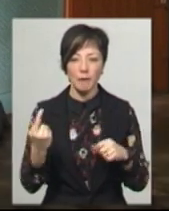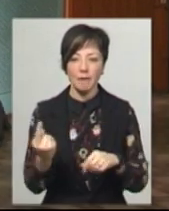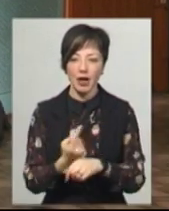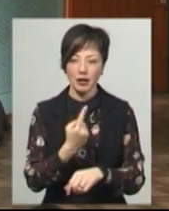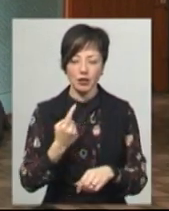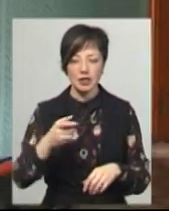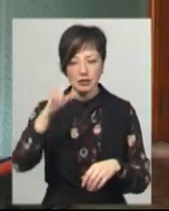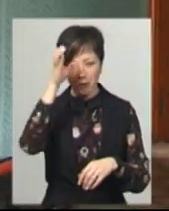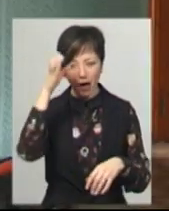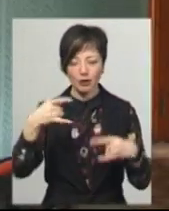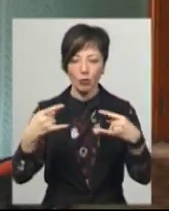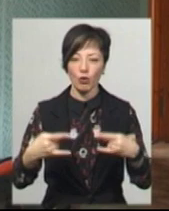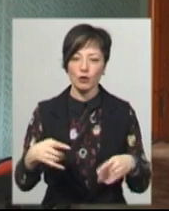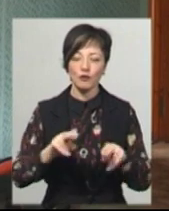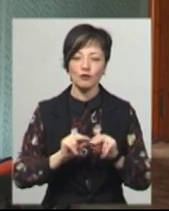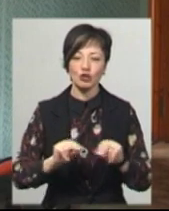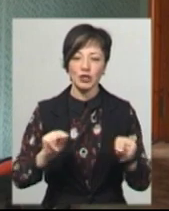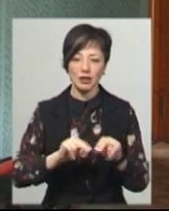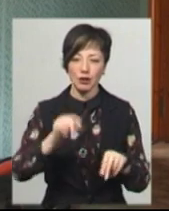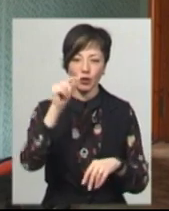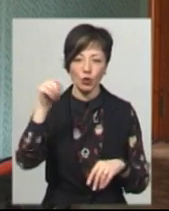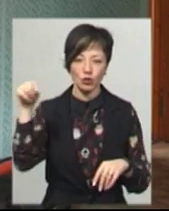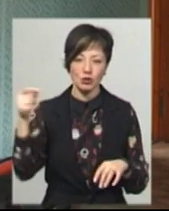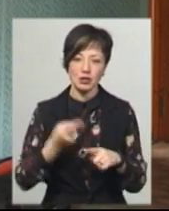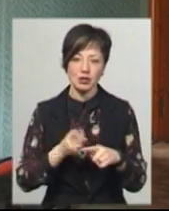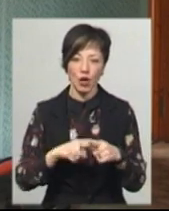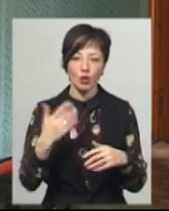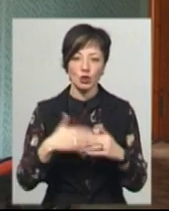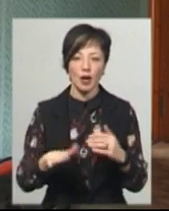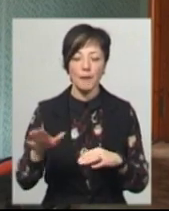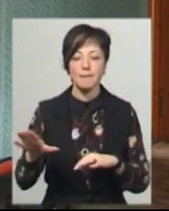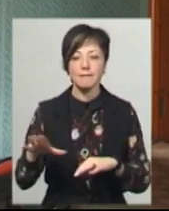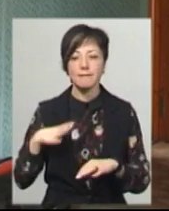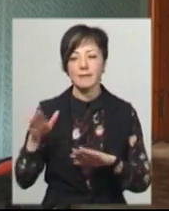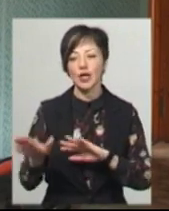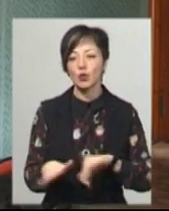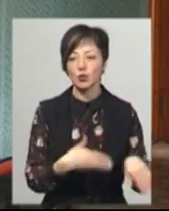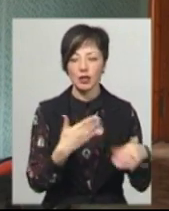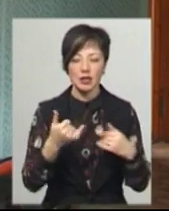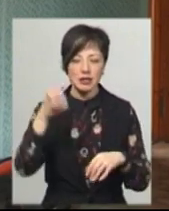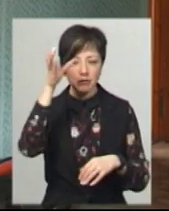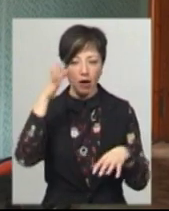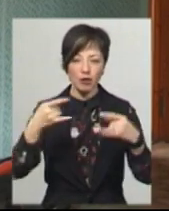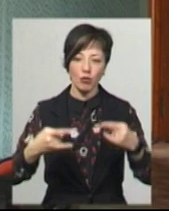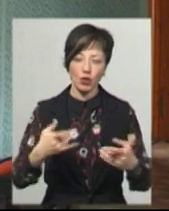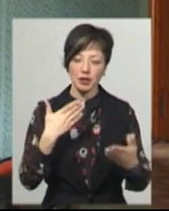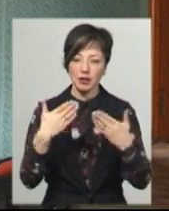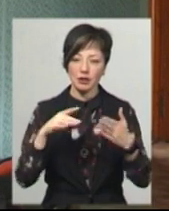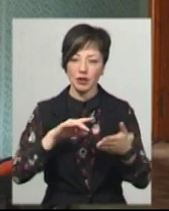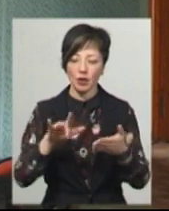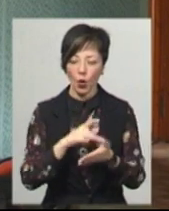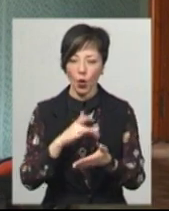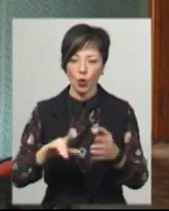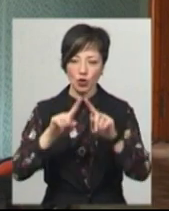першими смартборди. Вчитель з крейдою і дошкою – це вже минуле, тому смартборди, інтерактивні дошки,